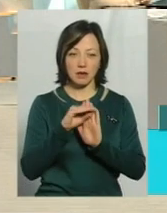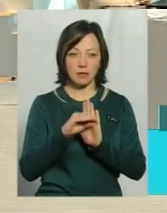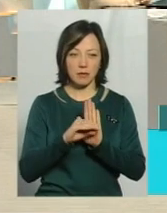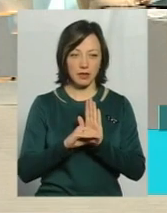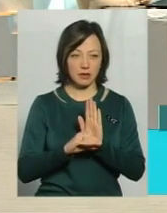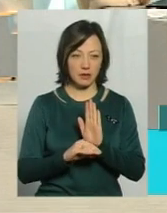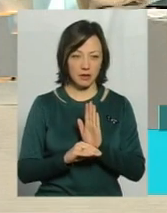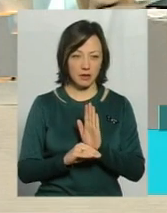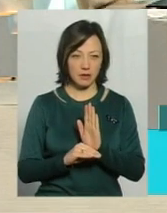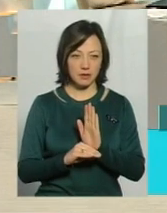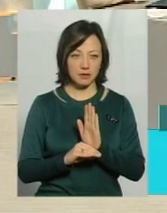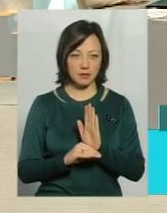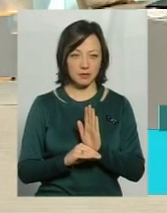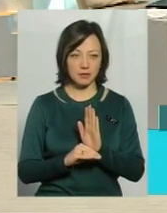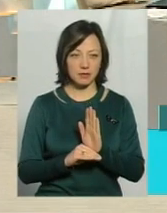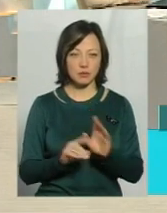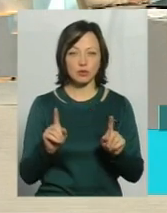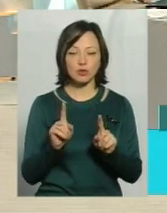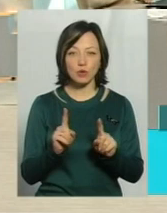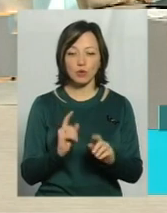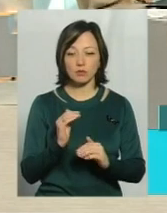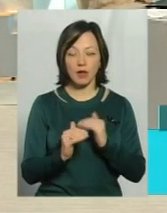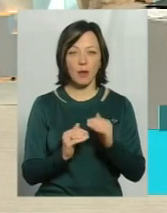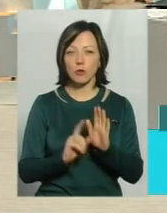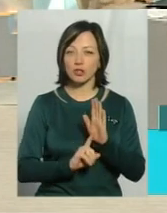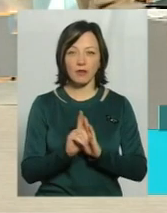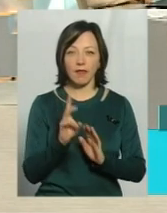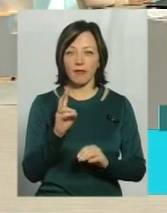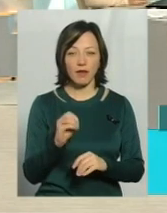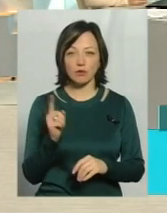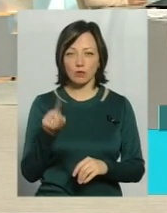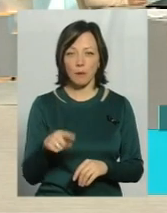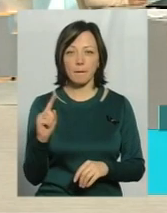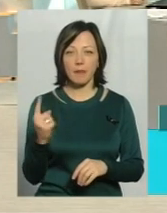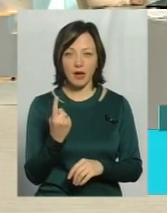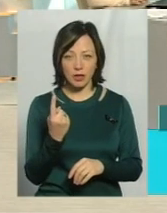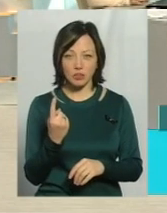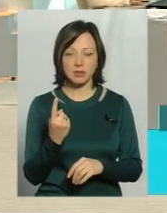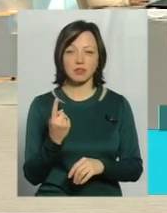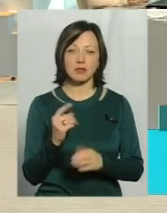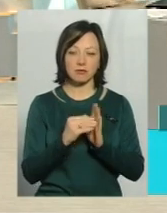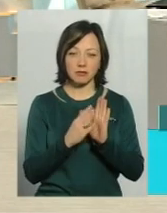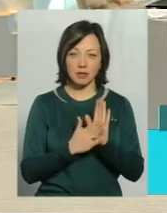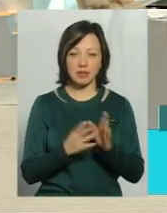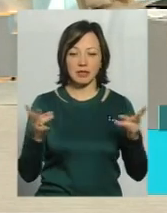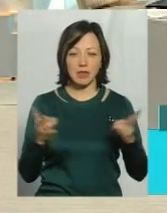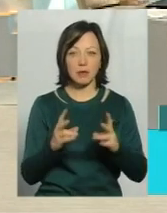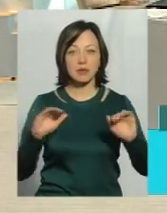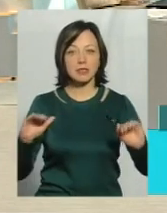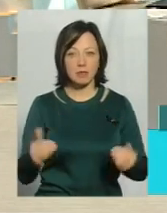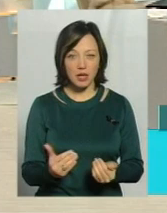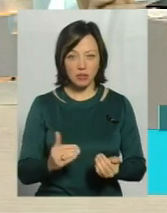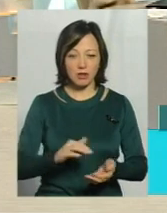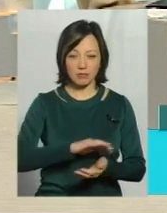ціла етажерка. Тобто ми починати маємо, да, не з того. Все ж таки, першим рядком ви сказали, йде те, що треба зменшити